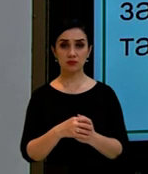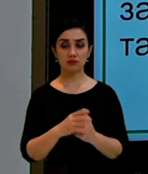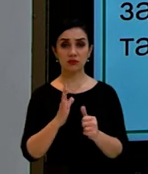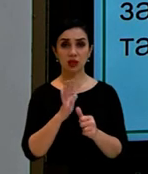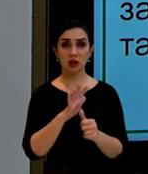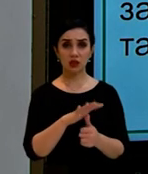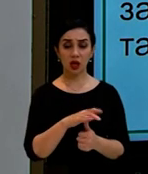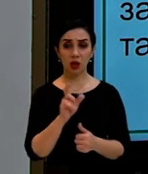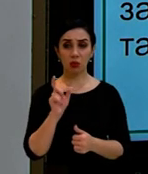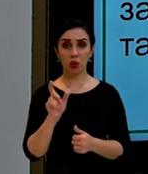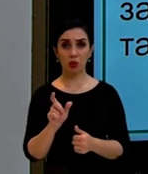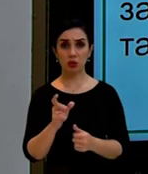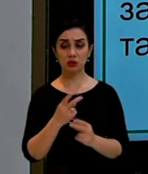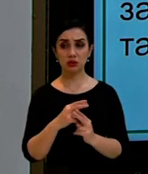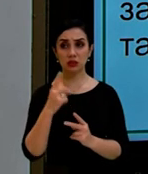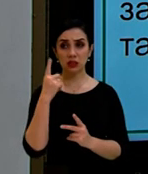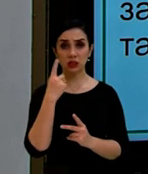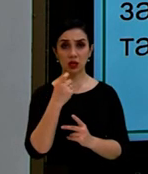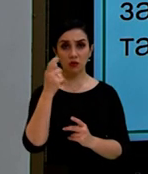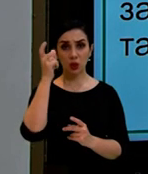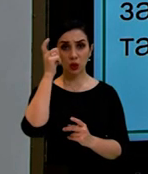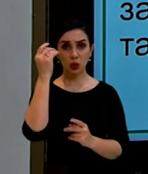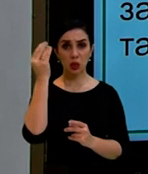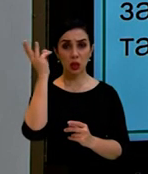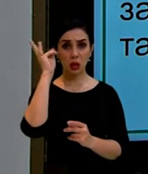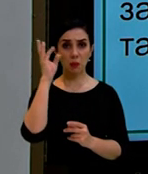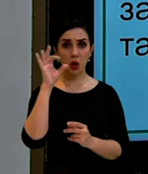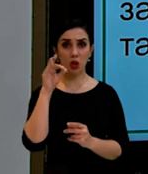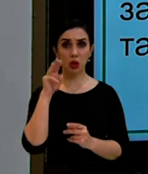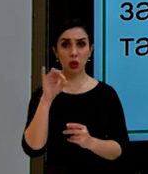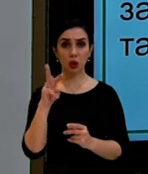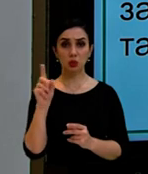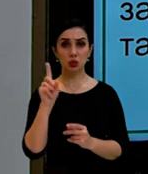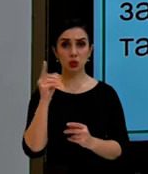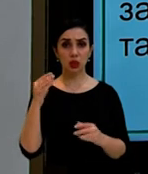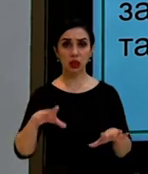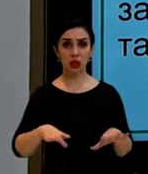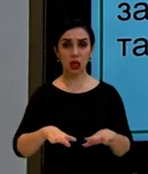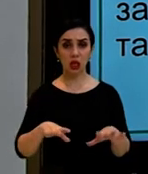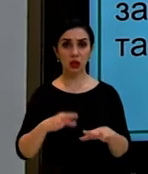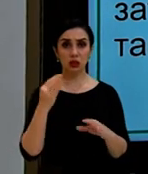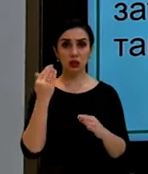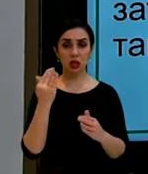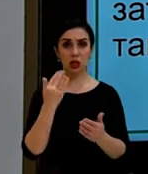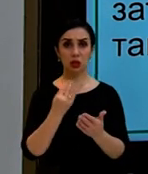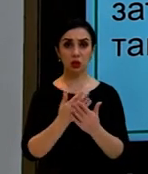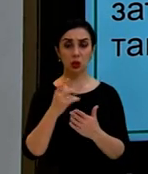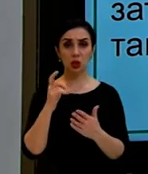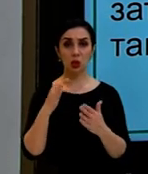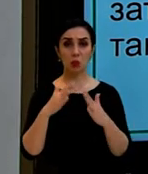оскорблённый заявлением турецкого посла о том что на лошади его повелителя